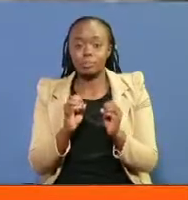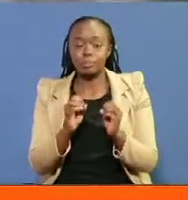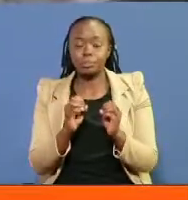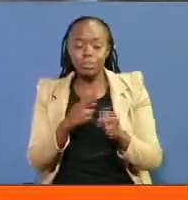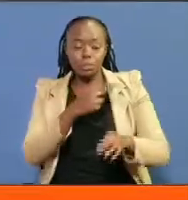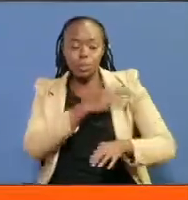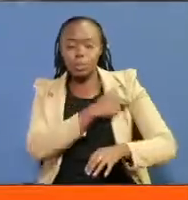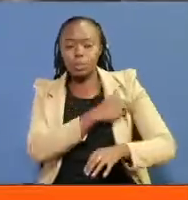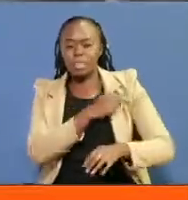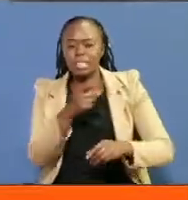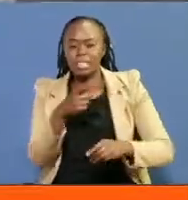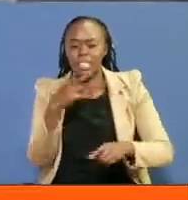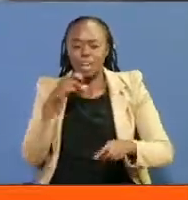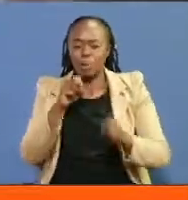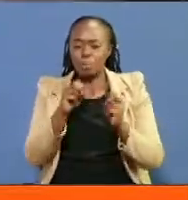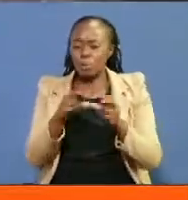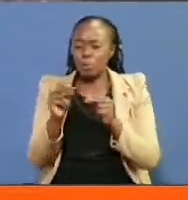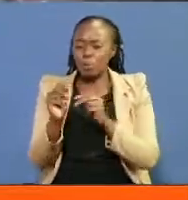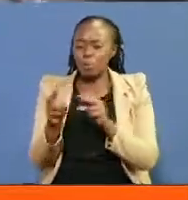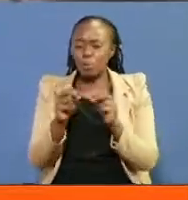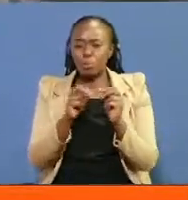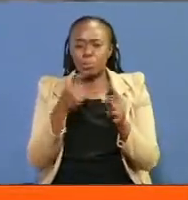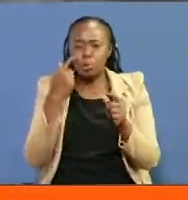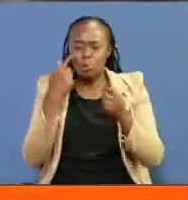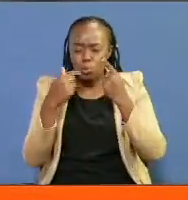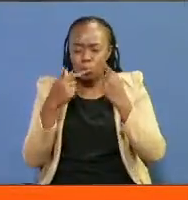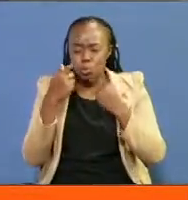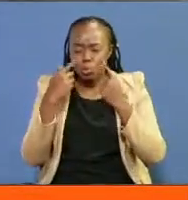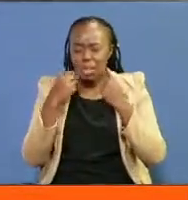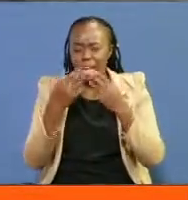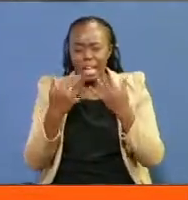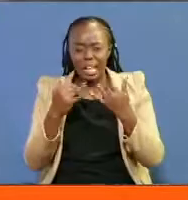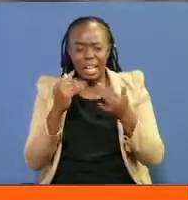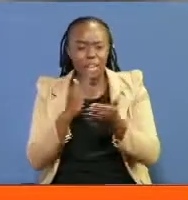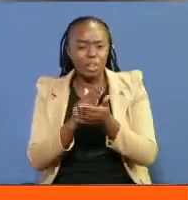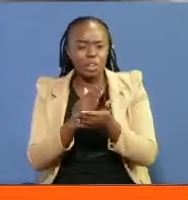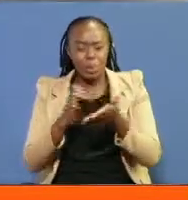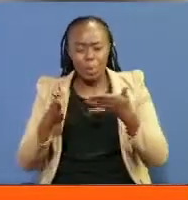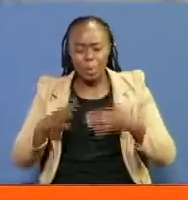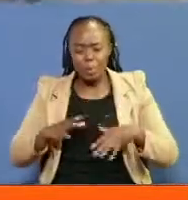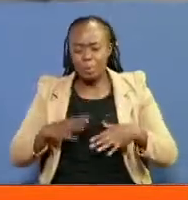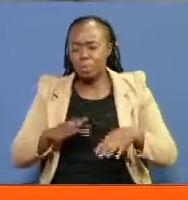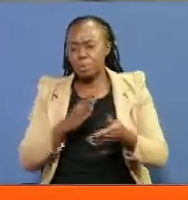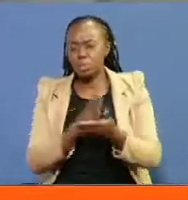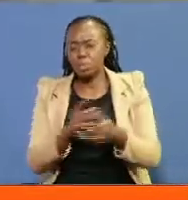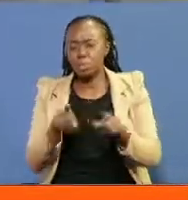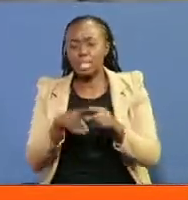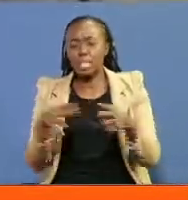Polisi walirusha vitoa machozi ili kudhibiti halaiki ya watu maeneo hayo na